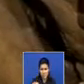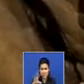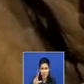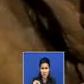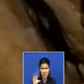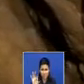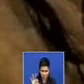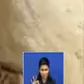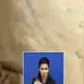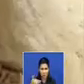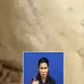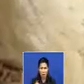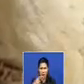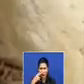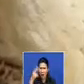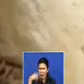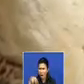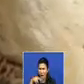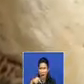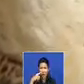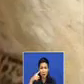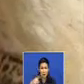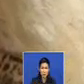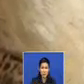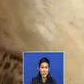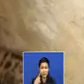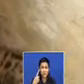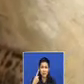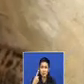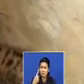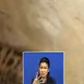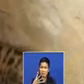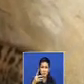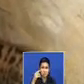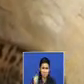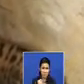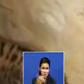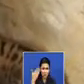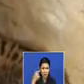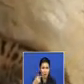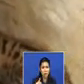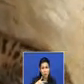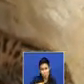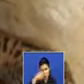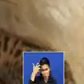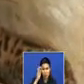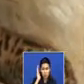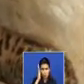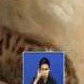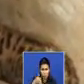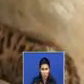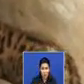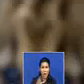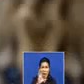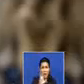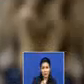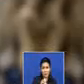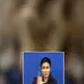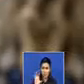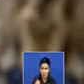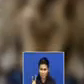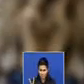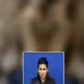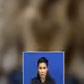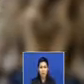P39ซึ่งเจ้าหน้าที่ตามหาตั้งแต่เดือนเมษายนปีที่แล้วโดยมีลูกสิงโตเพศผู้2ตัวคือ P50 และ